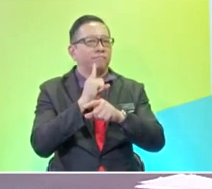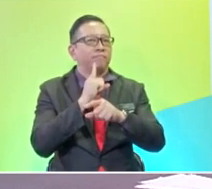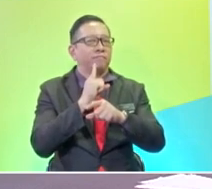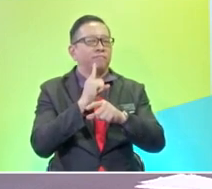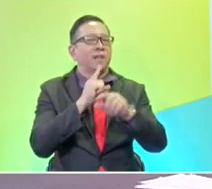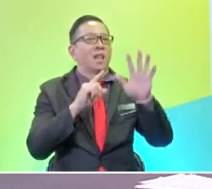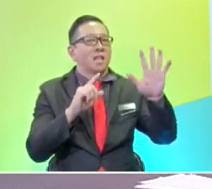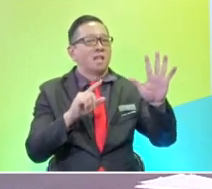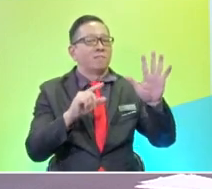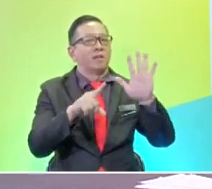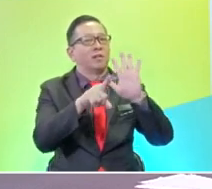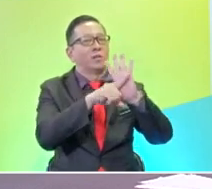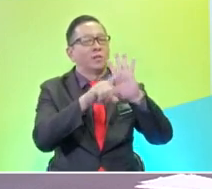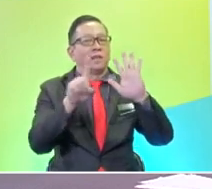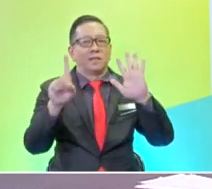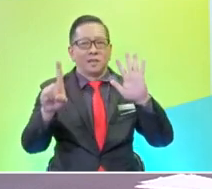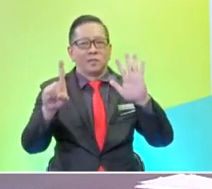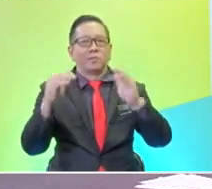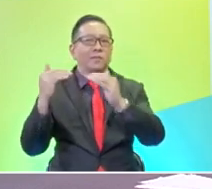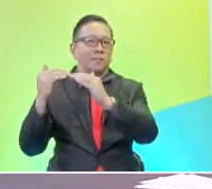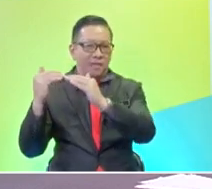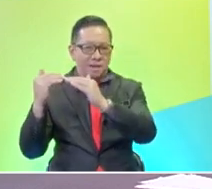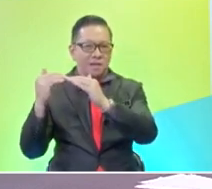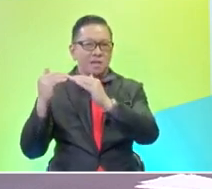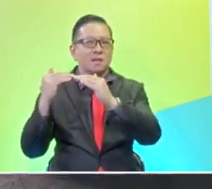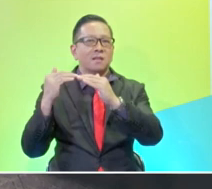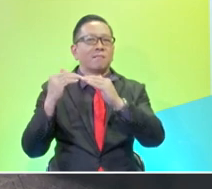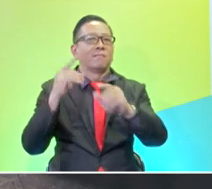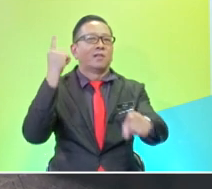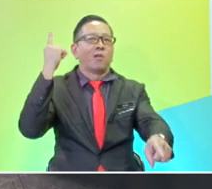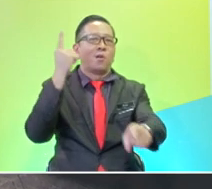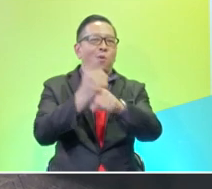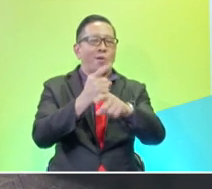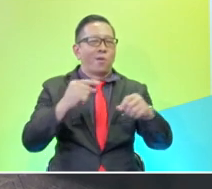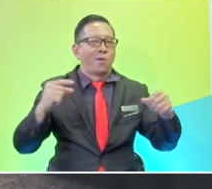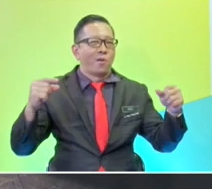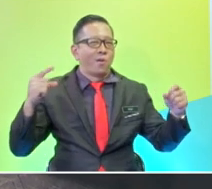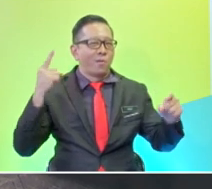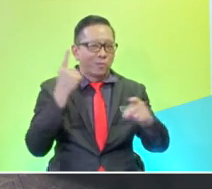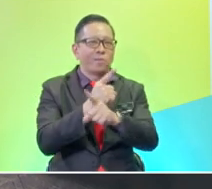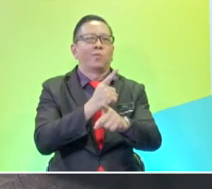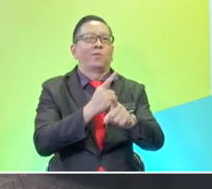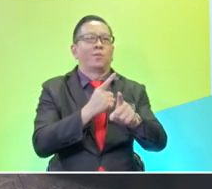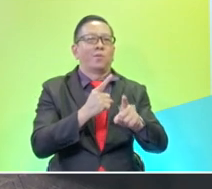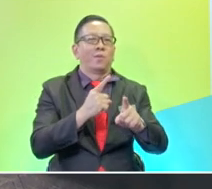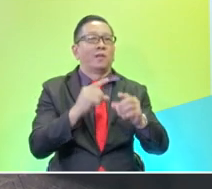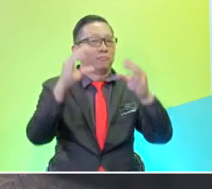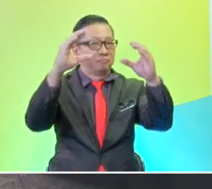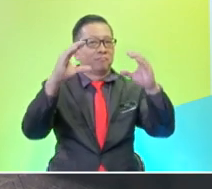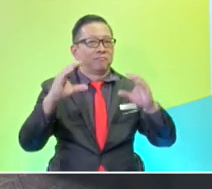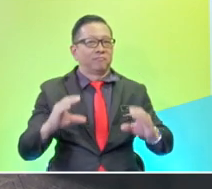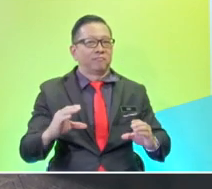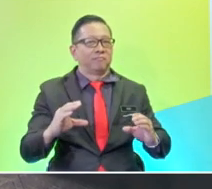bola satu sama dengan betul betul itu adalah cara